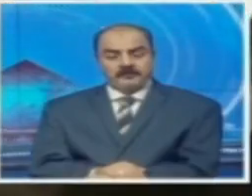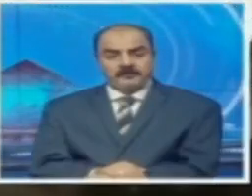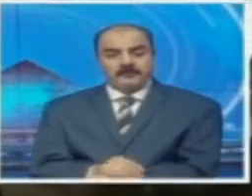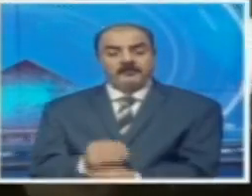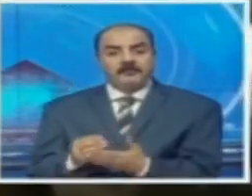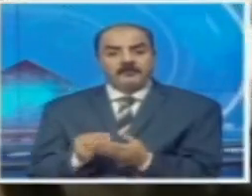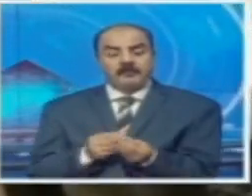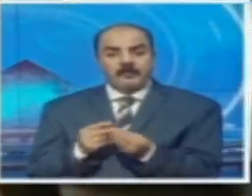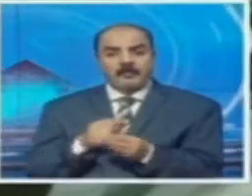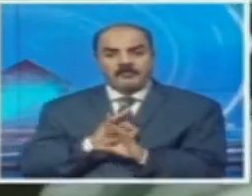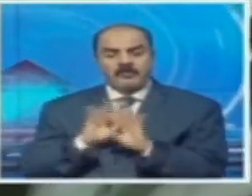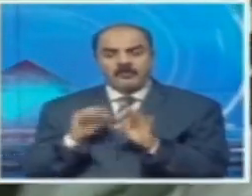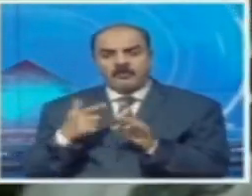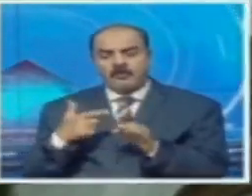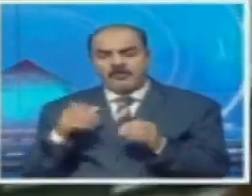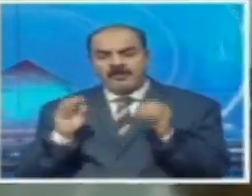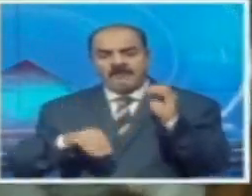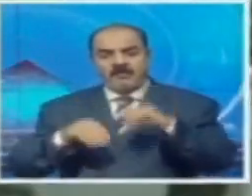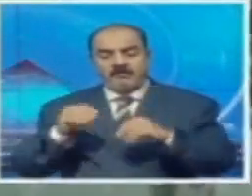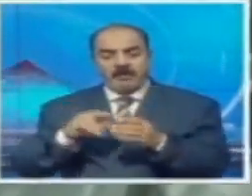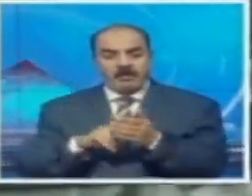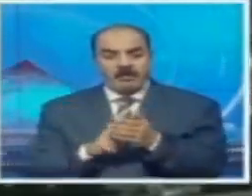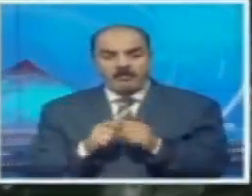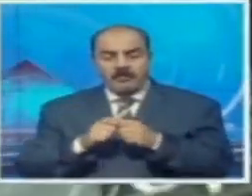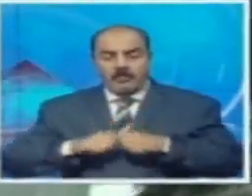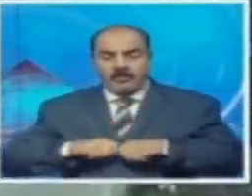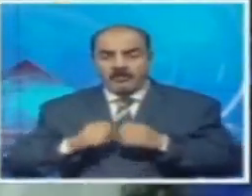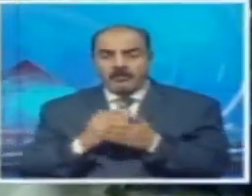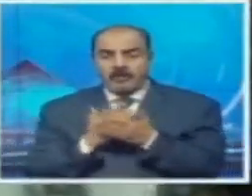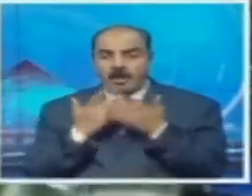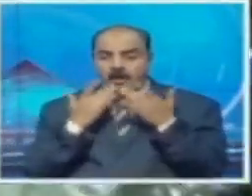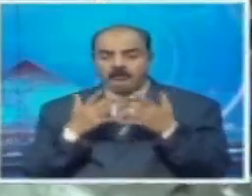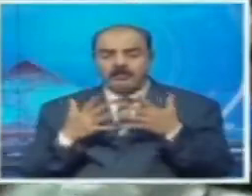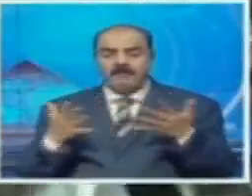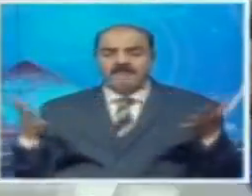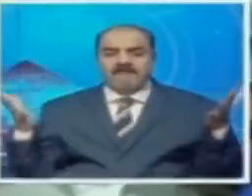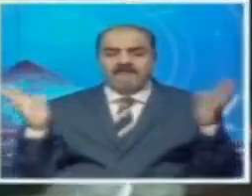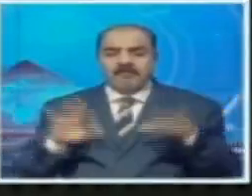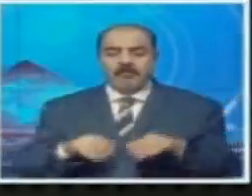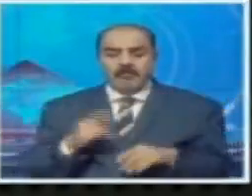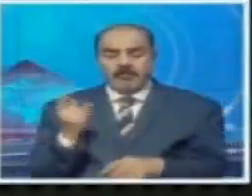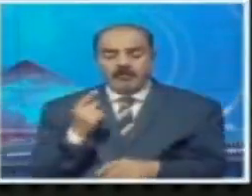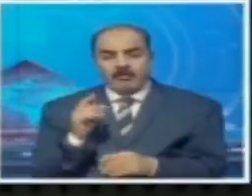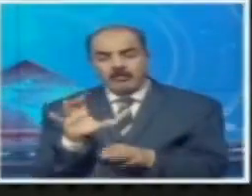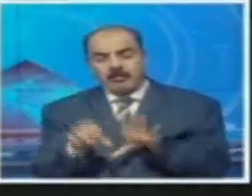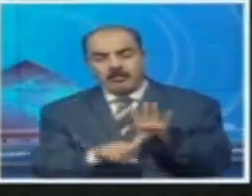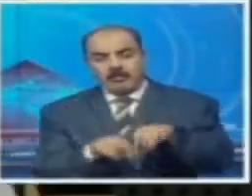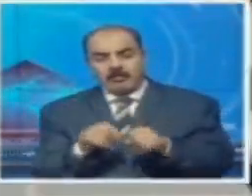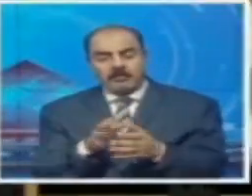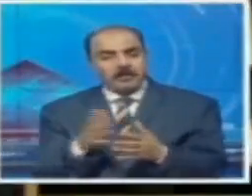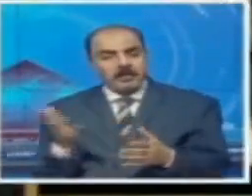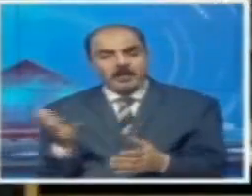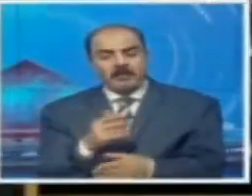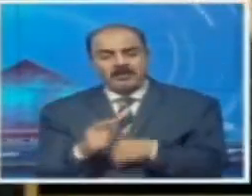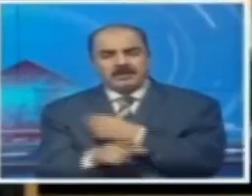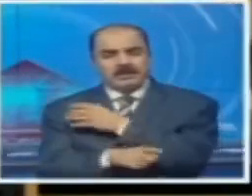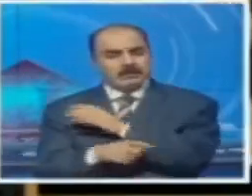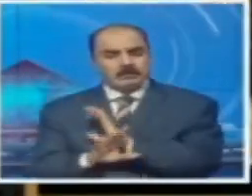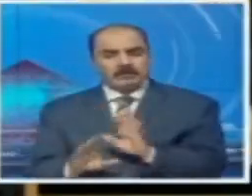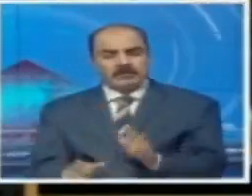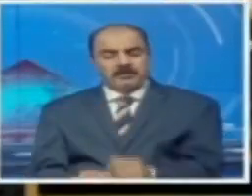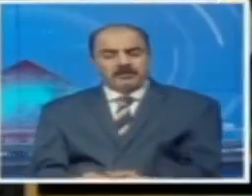وفي مجال ضبط الأسلحة النارية والبيضاء غير مرخصة، ضبطت أجهزة وزارة الداخلية خلال أسبوع